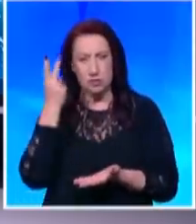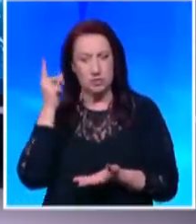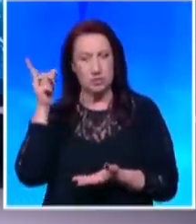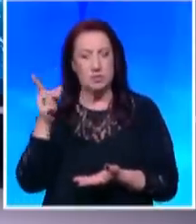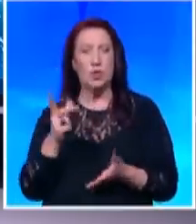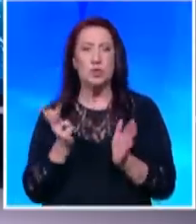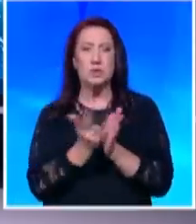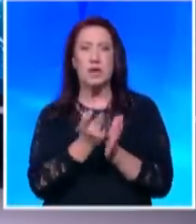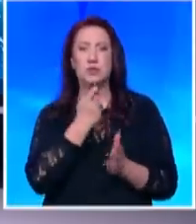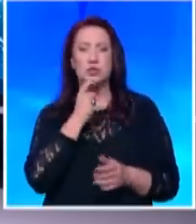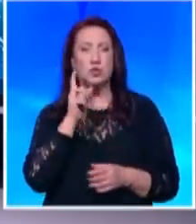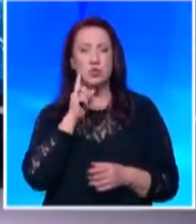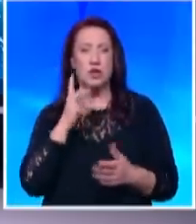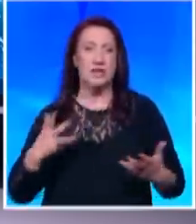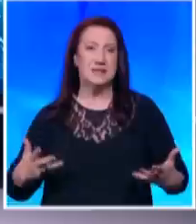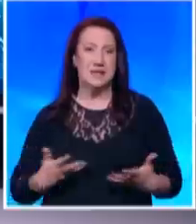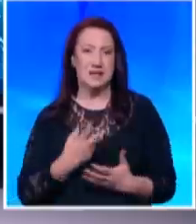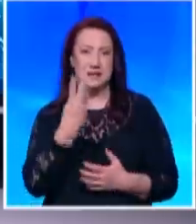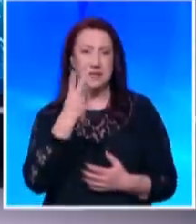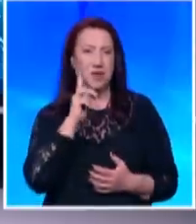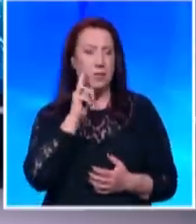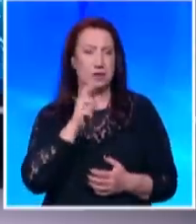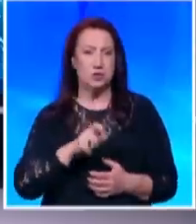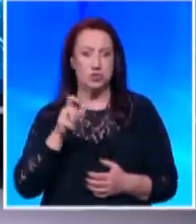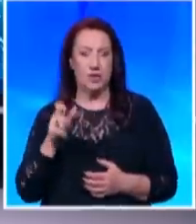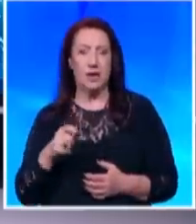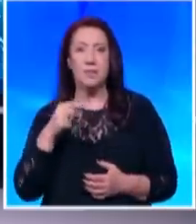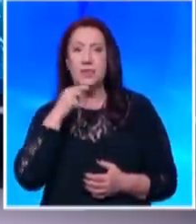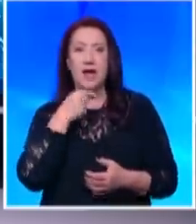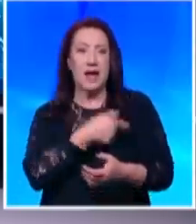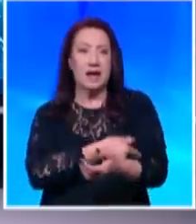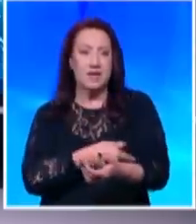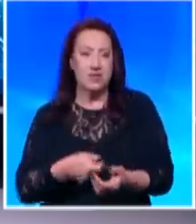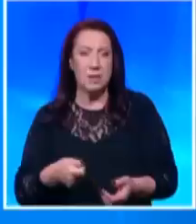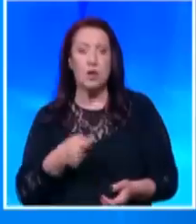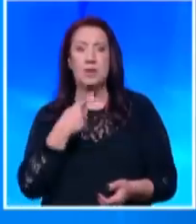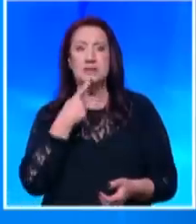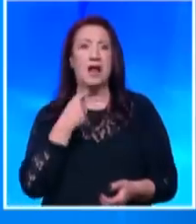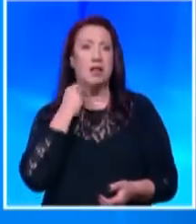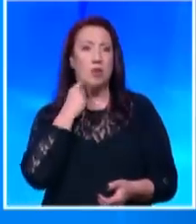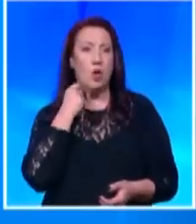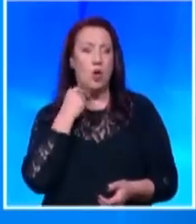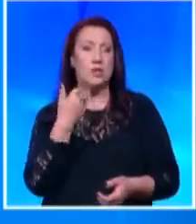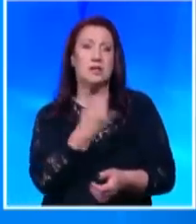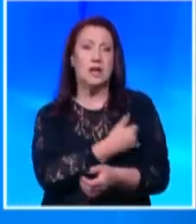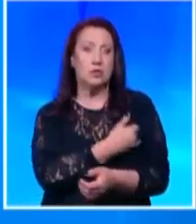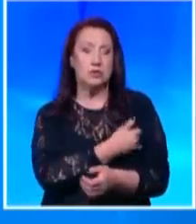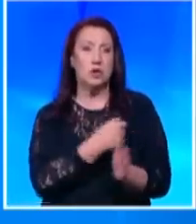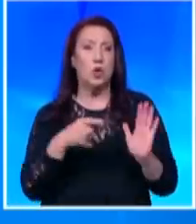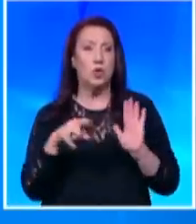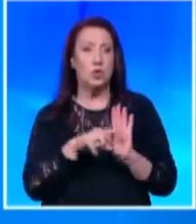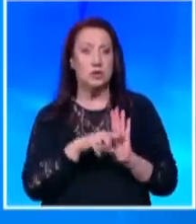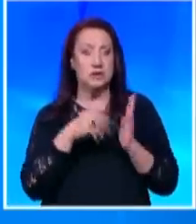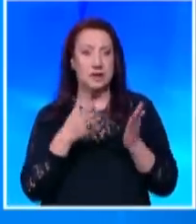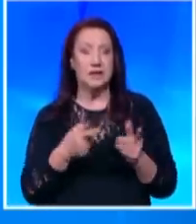мъж и жена. Кръвната проба за алкохол и наркотици на шофьора е отрицателна. За трагедията сполетява семействата